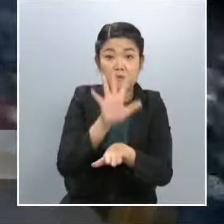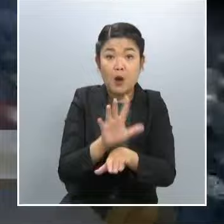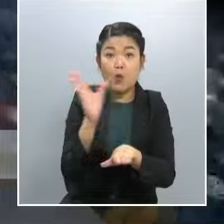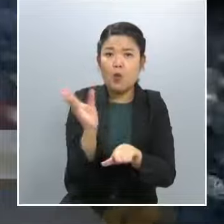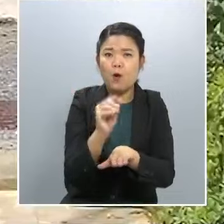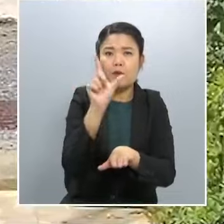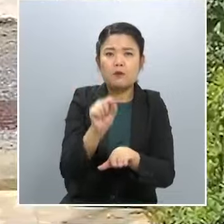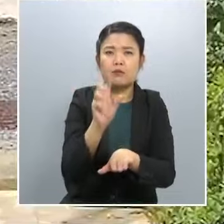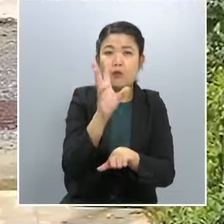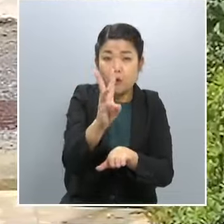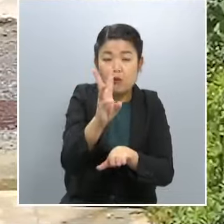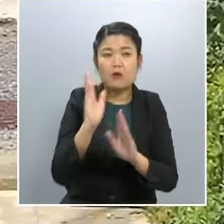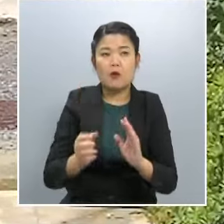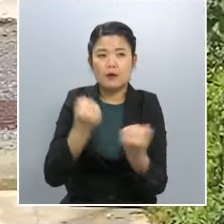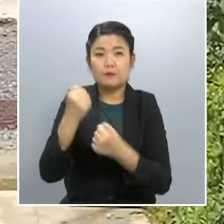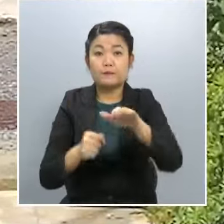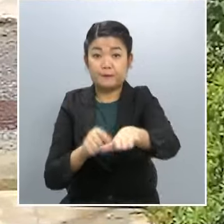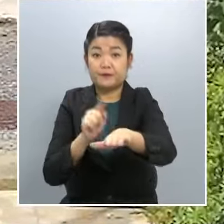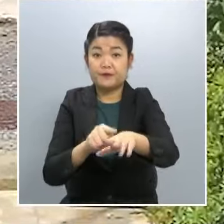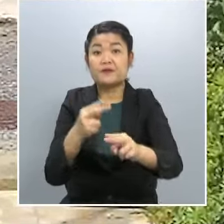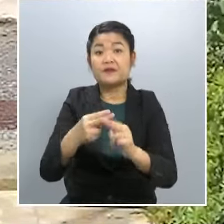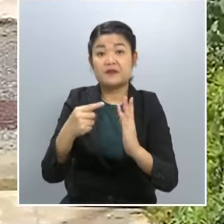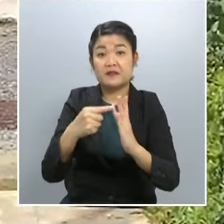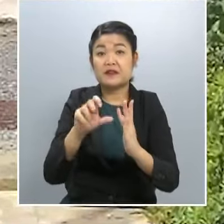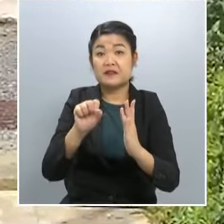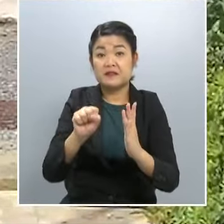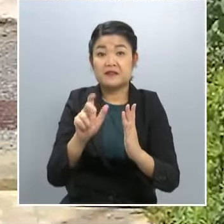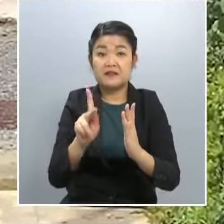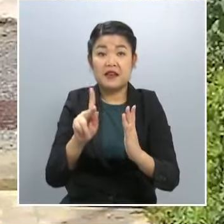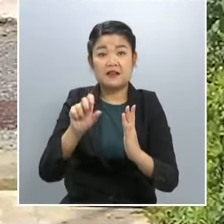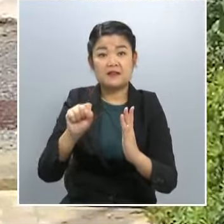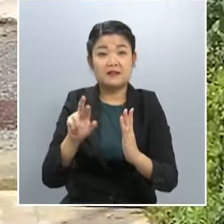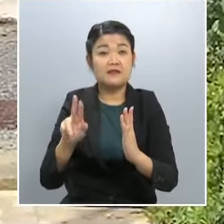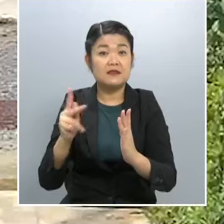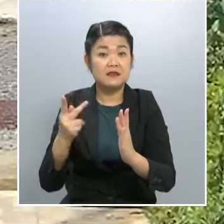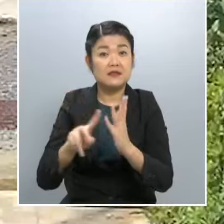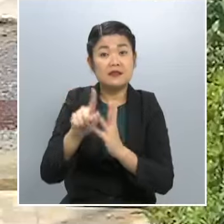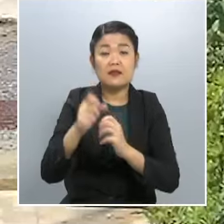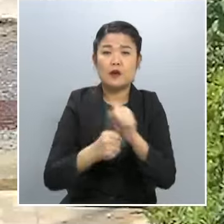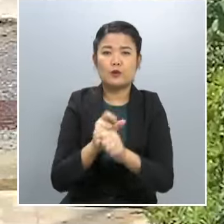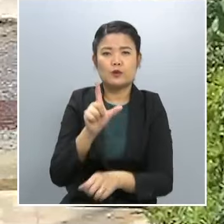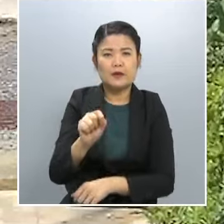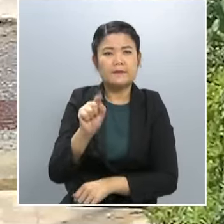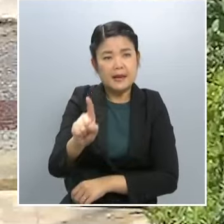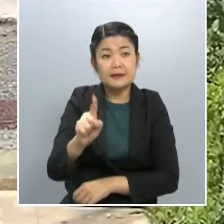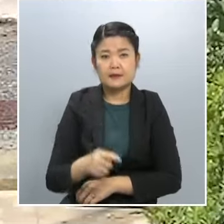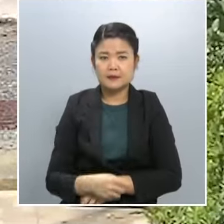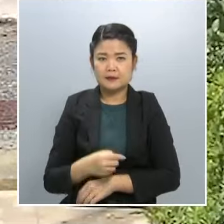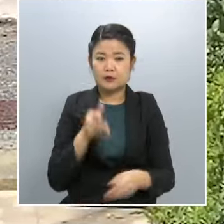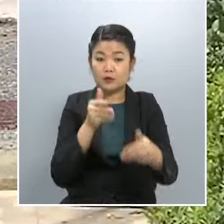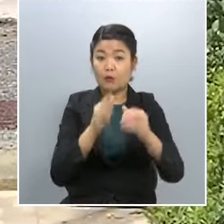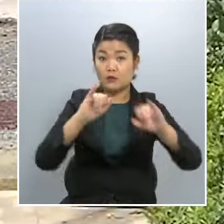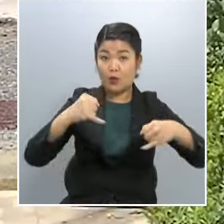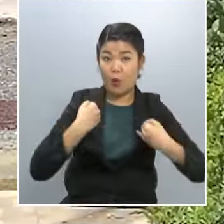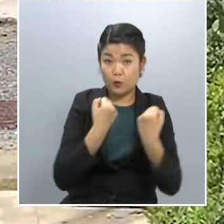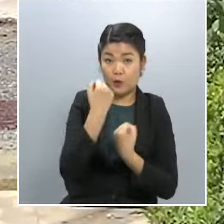ตุ อีกคนนึงเป็นคนขับรถนำ ชื่อนายเสกสรรอายุ21ปีค่ะ ทั้งคู่พอได้ชื่อได้ตัวขอสารออกหมาย